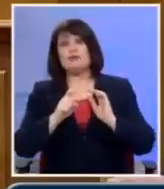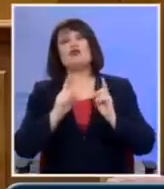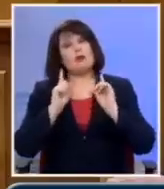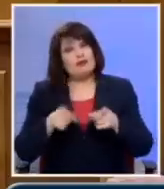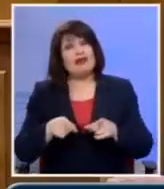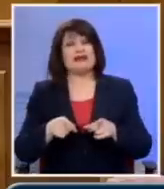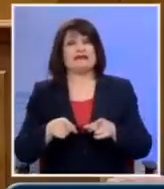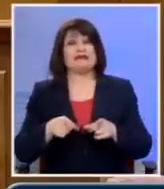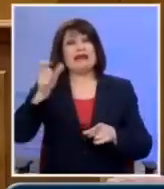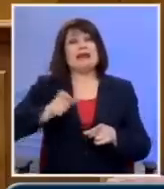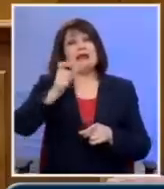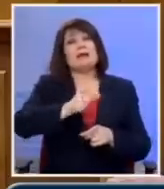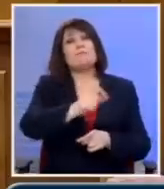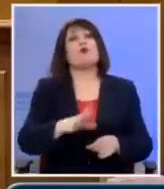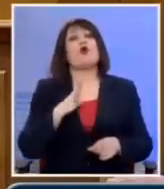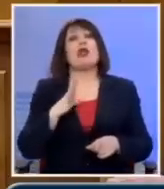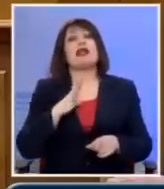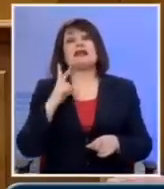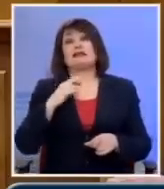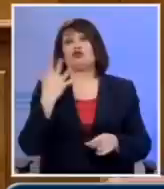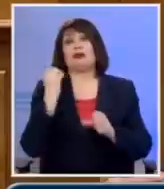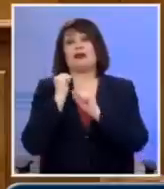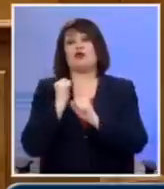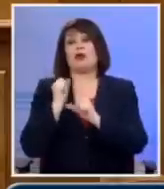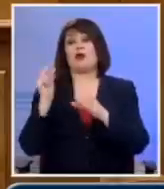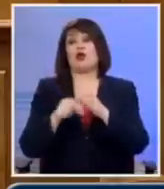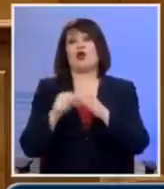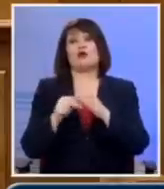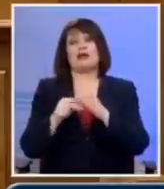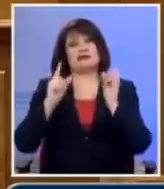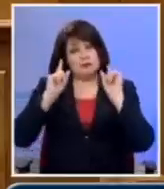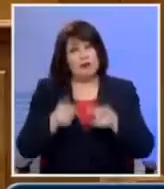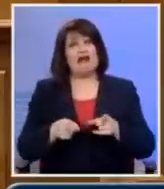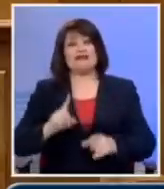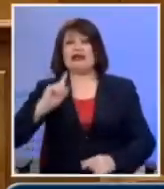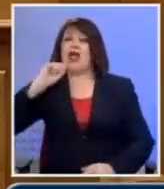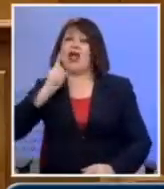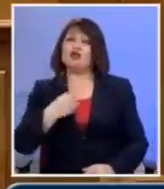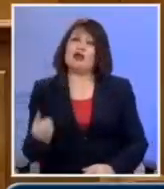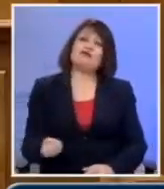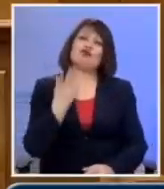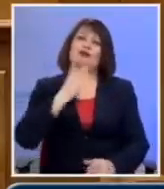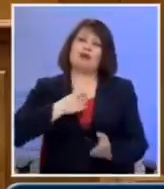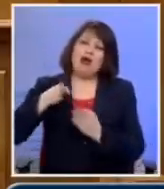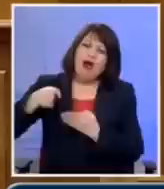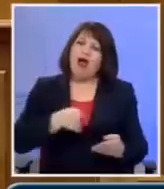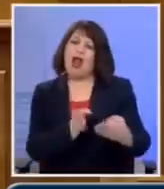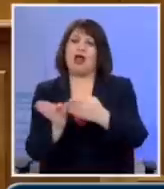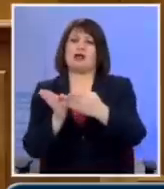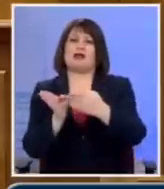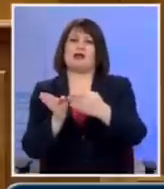το έκριναν οι ίδιοι οι πολίτες που στις 25 του Γενάρη αποφάσισαν να δώσουν εντολή για μια ριζική στροφή παρά το